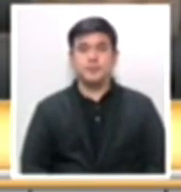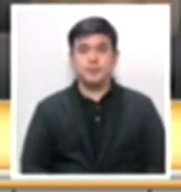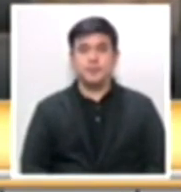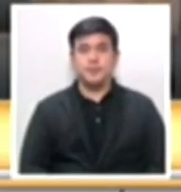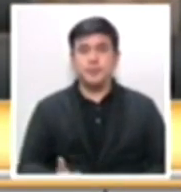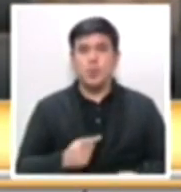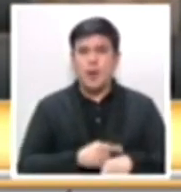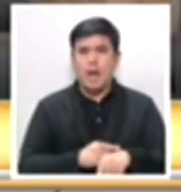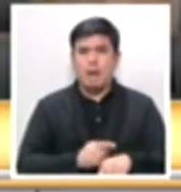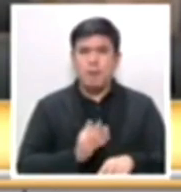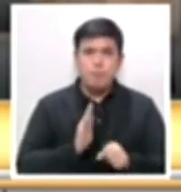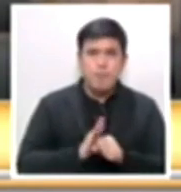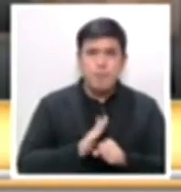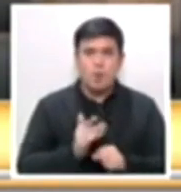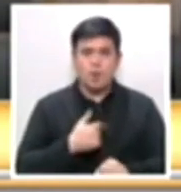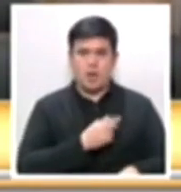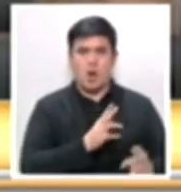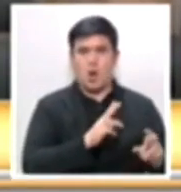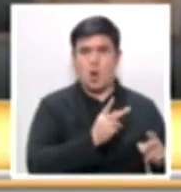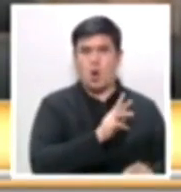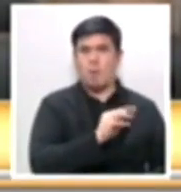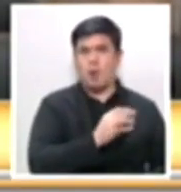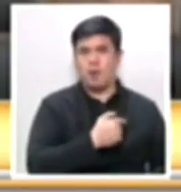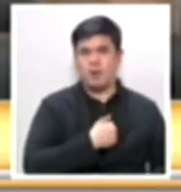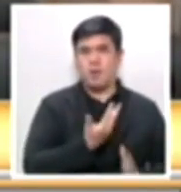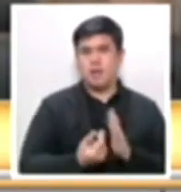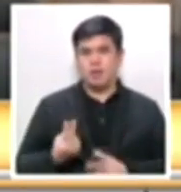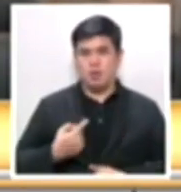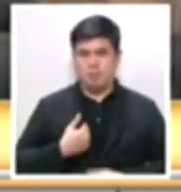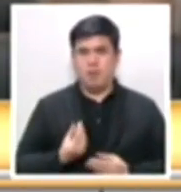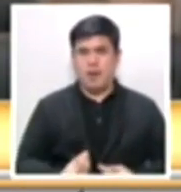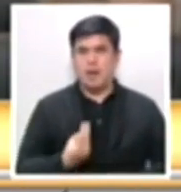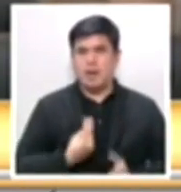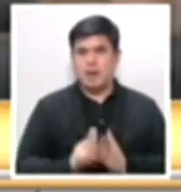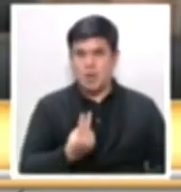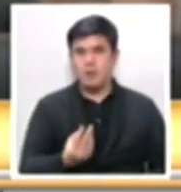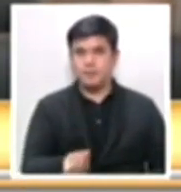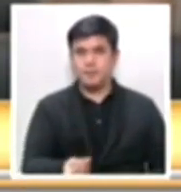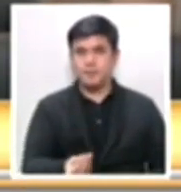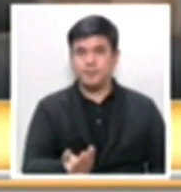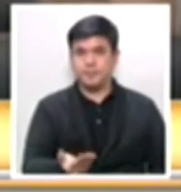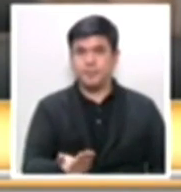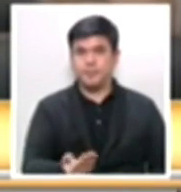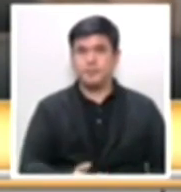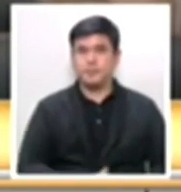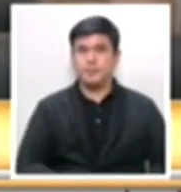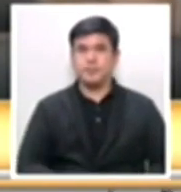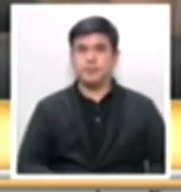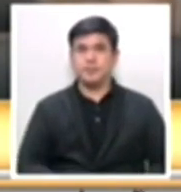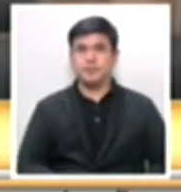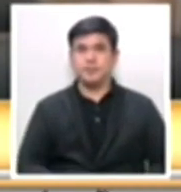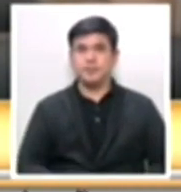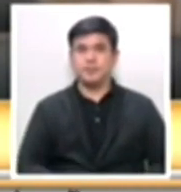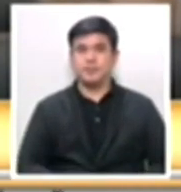ให้ท่านรัฐมนตรีก็แบ่งไว้หน่อยนะครับ ผมเหลือ2นาทีนะครับใช่มั้ยครับ ก็ท่านจะแบ่งเวลาให้ท่านรัฐมนตรี